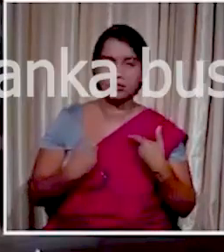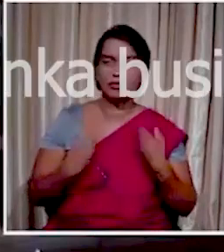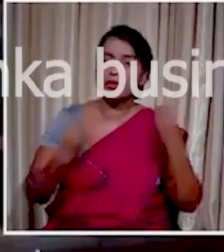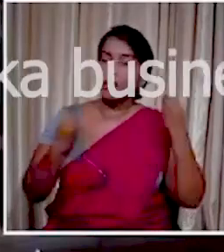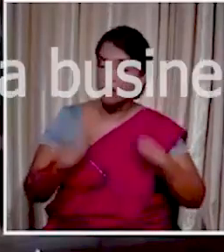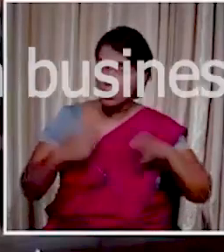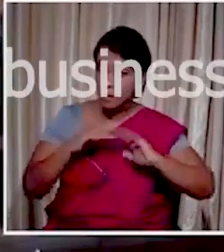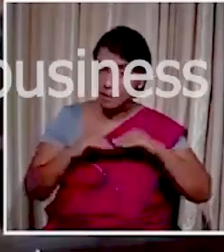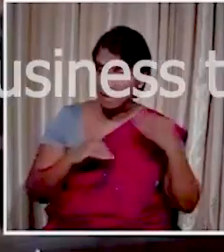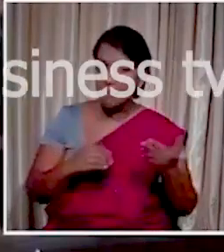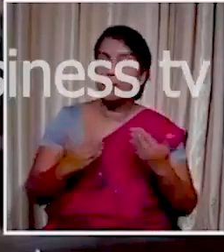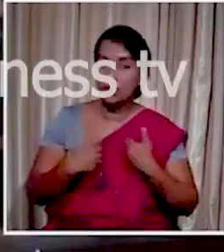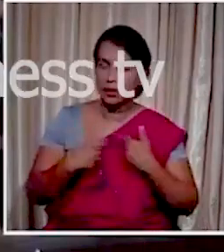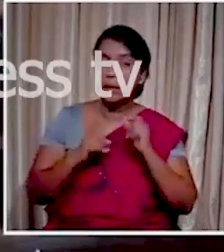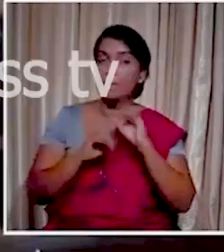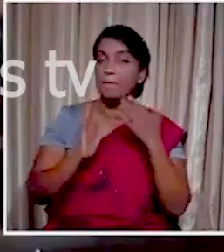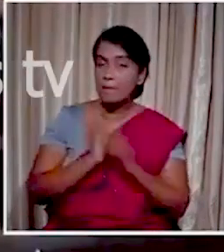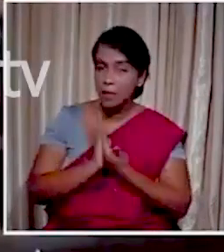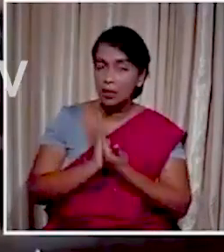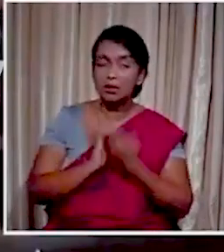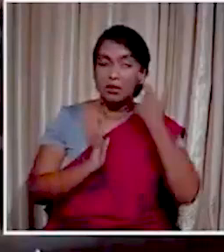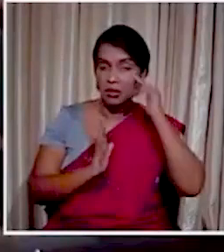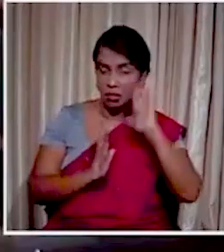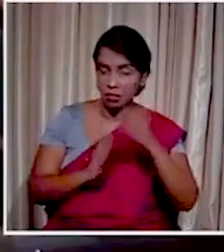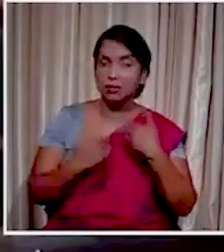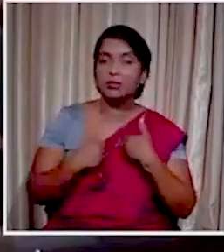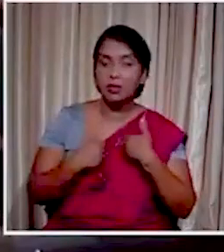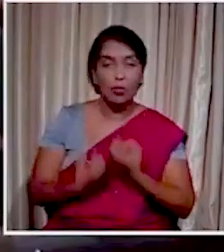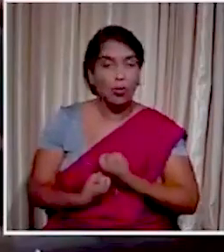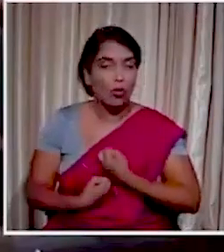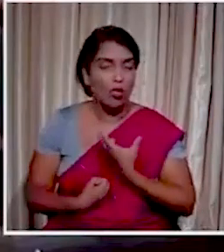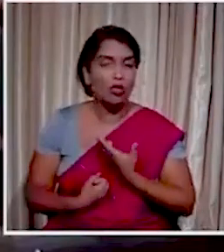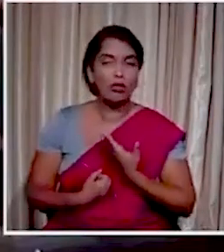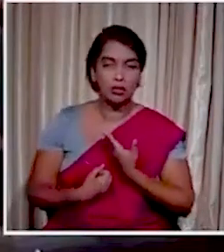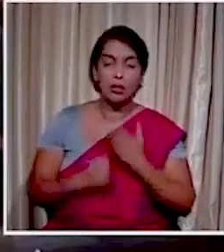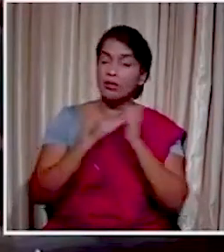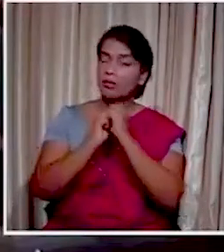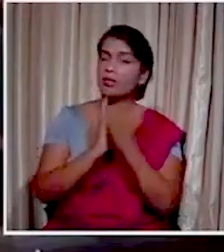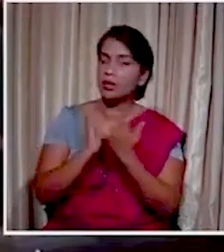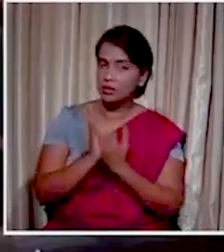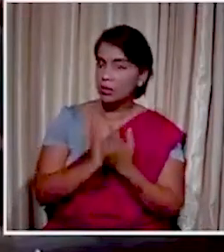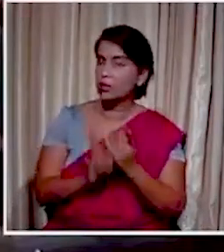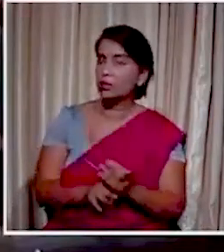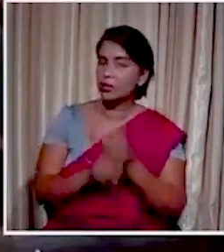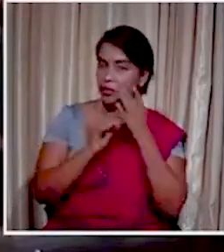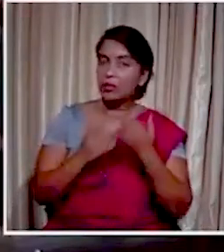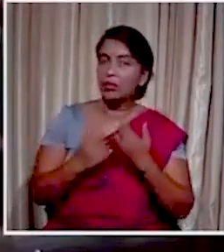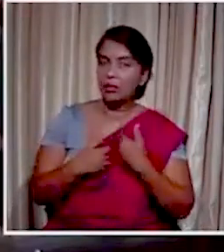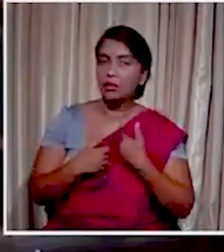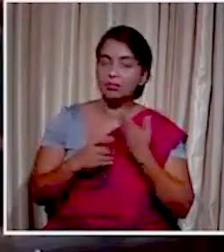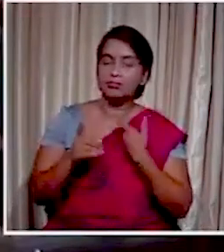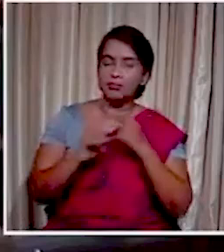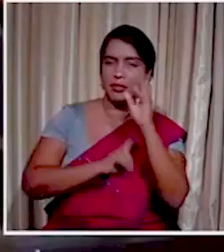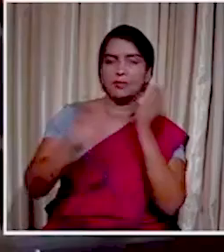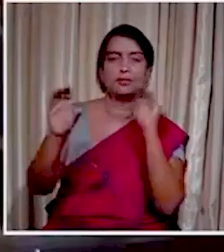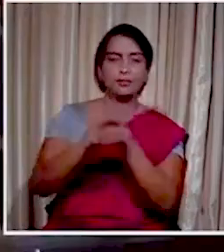අසාර්ථකුණාට පස්සේ අපේ ප්‍රතිපත්ති අපේ අනන්‍යතාවය අපේ උවමනාව අපේ වැඩපිළිවෙල මත පදනම්ව මා අපේක්ෂකයෙකුට ඉදිරිපත්